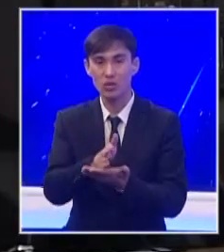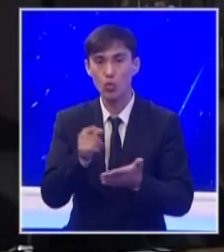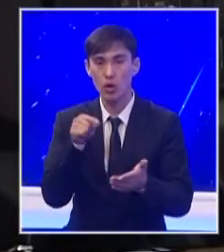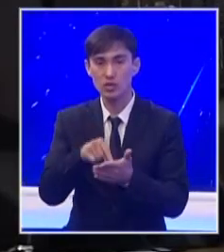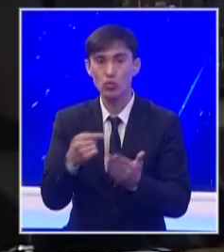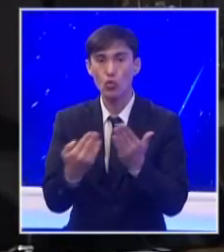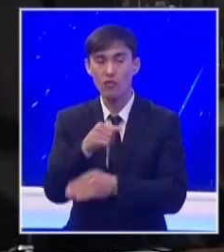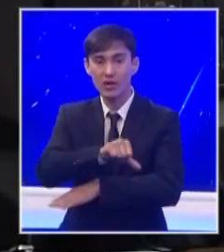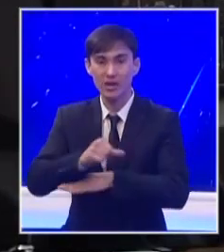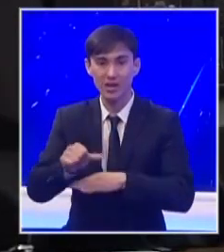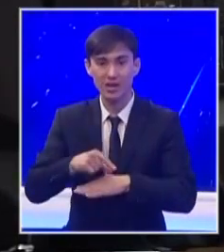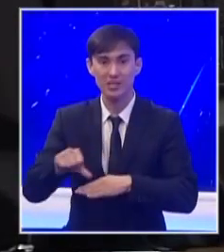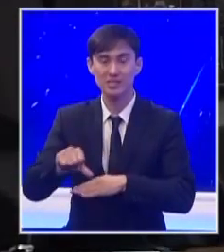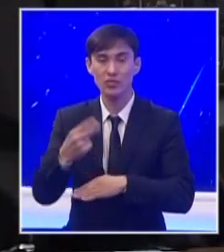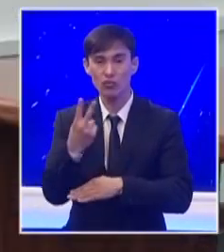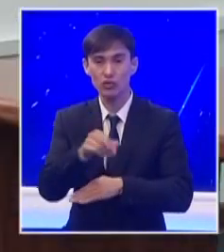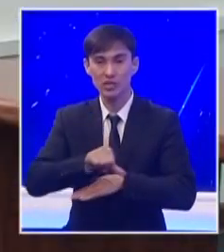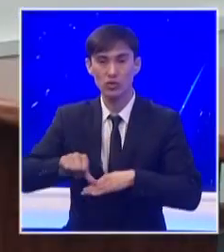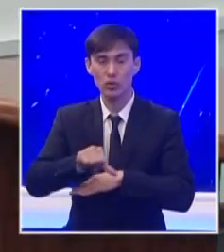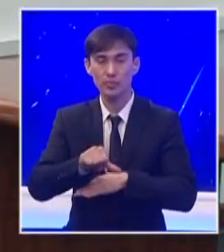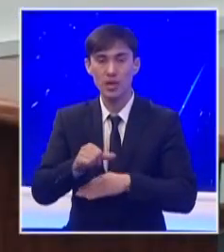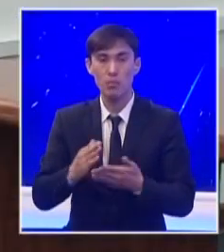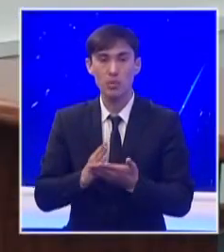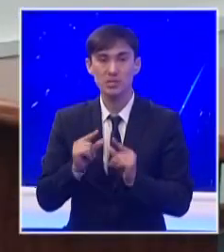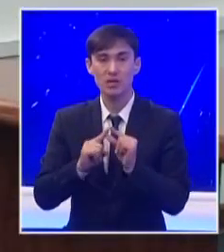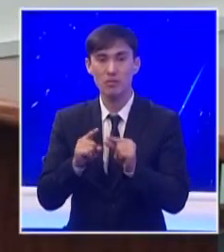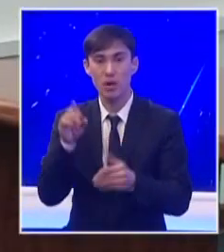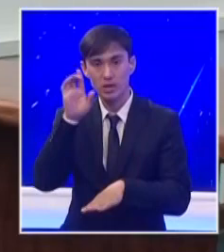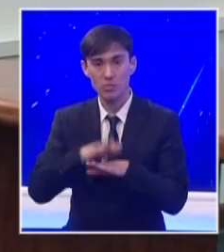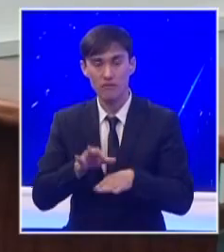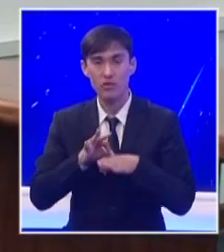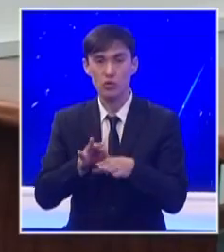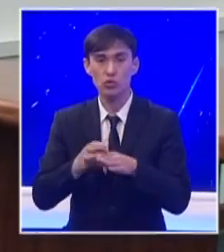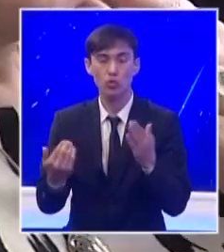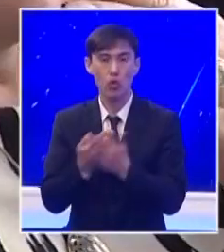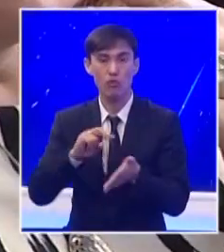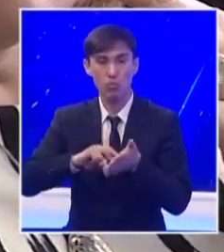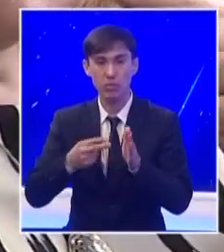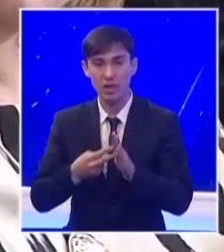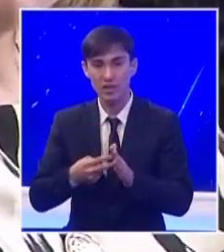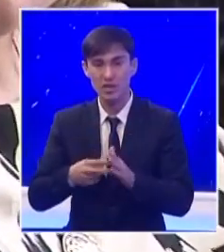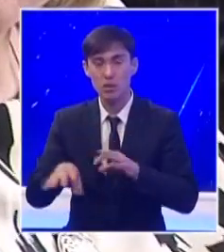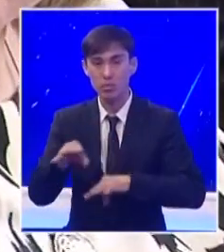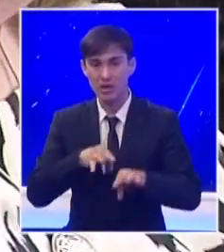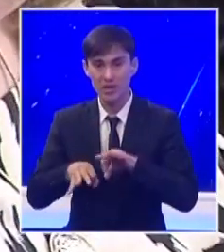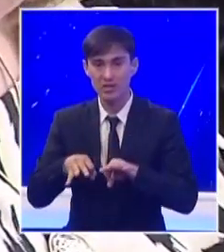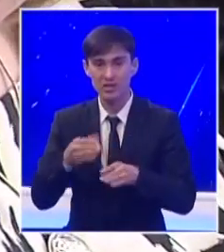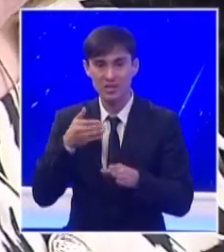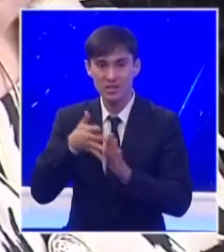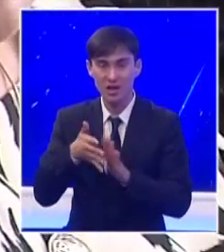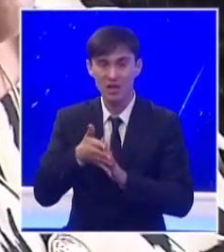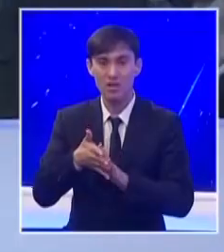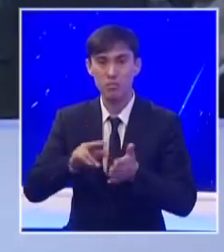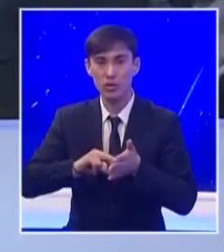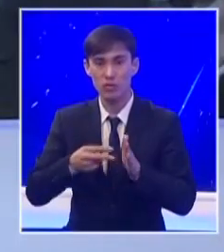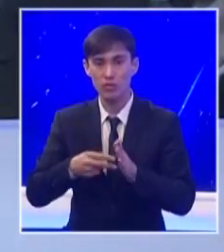на ней новых границ двух территорий. По словам акима, уже ведется разработка нового генерального плана и проекта детальной планировки города